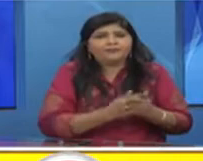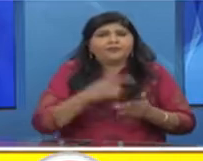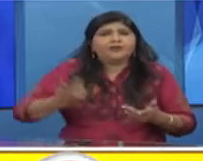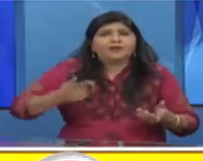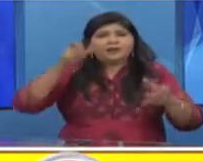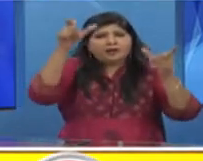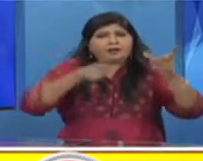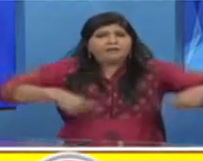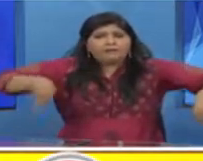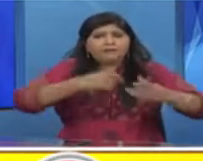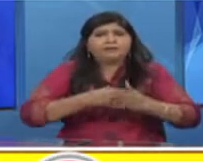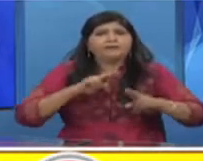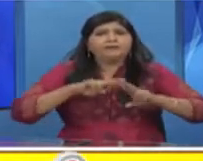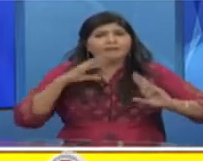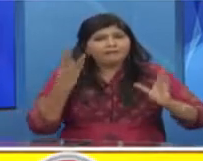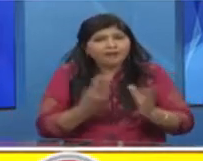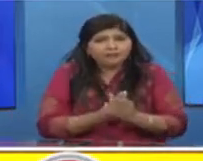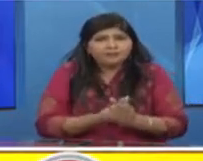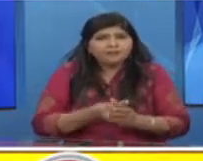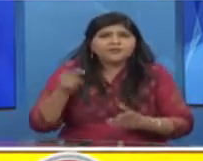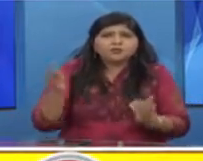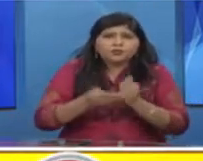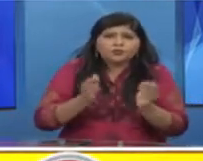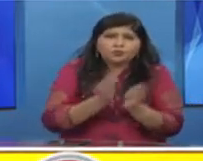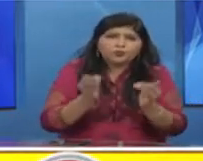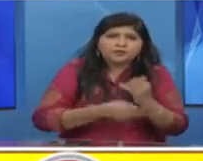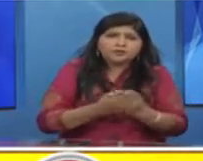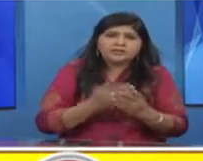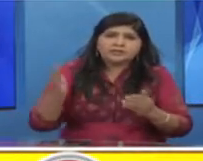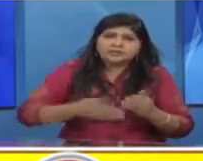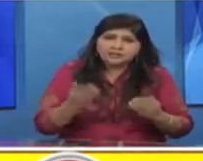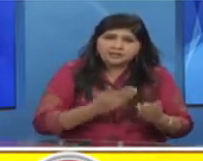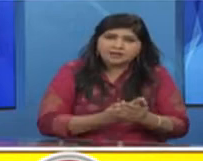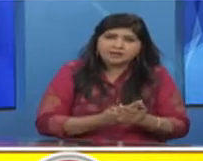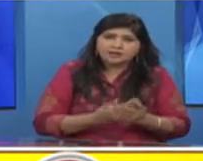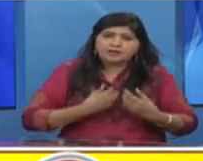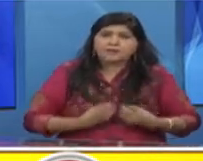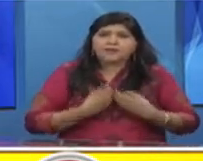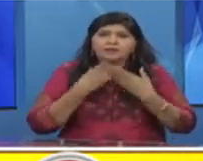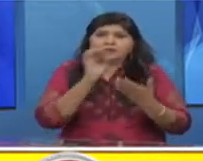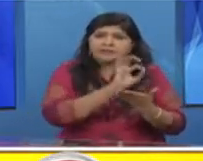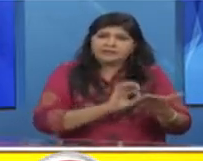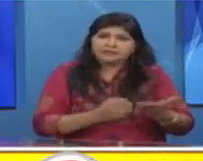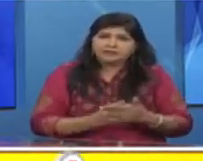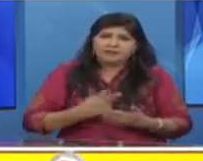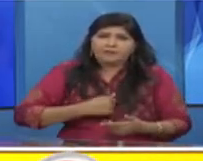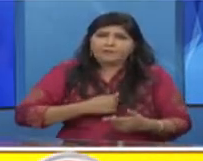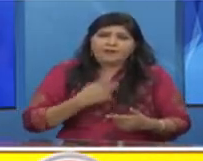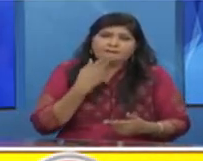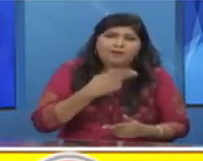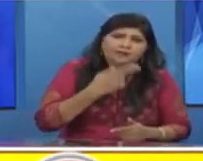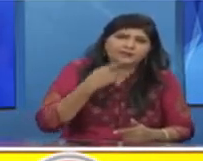व्यक्ति को, हर परिवार को, हर गांव को स्वच्छता के संबंध में अपने सुखद अनुभव कहने का मन करता